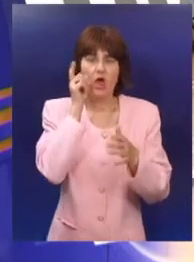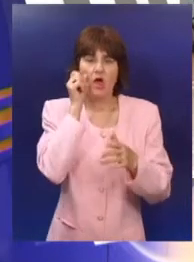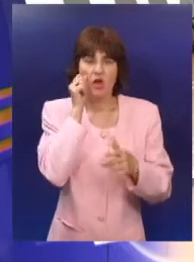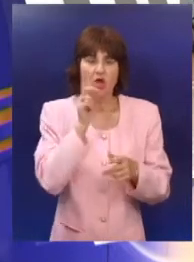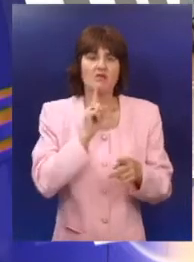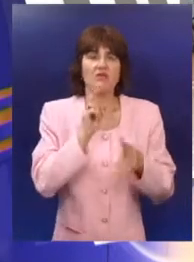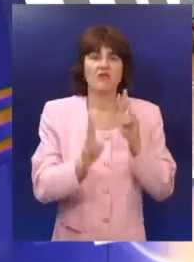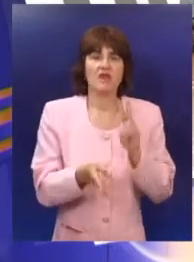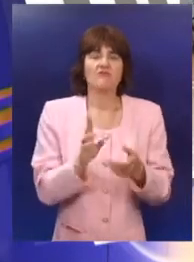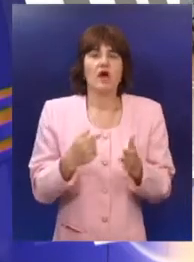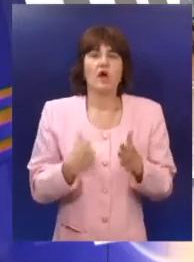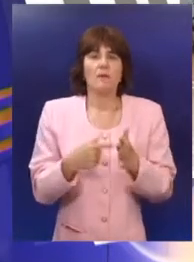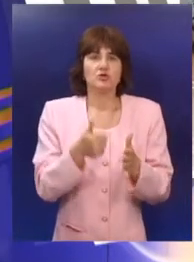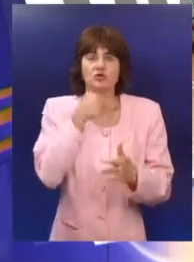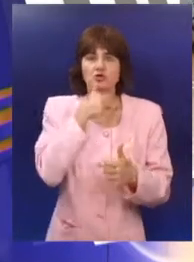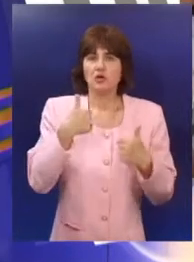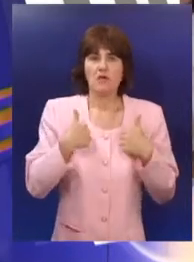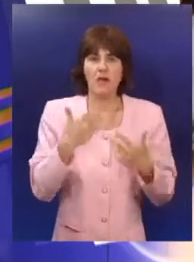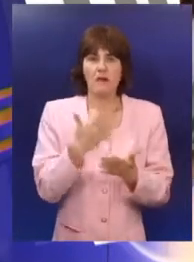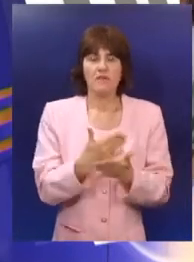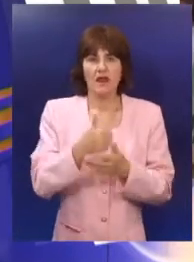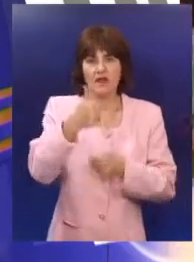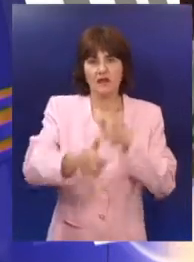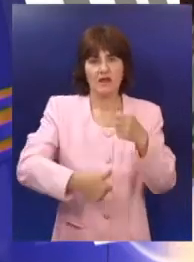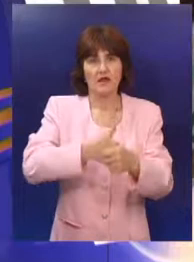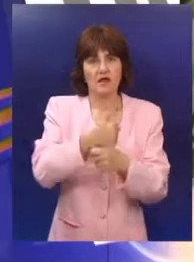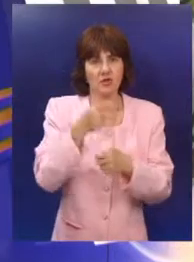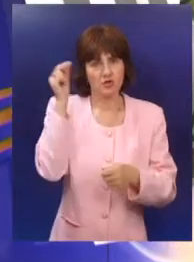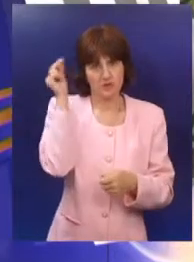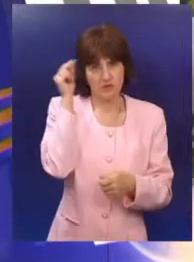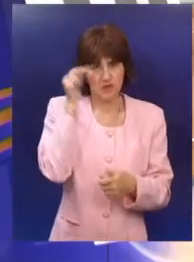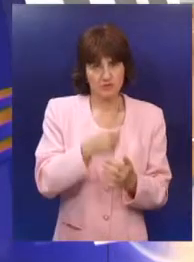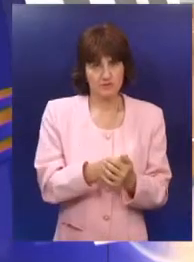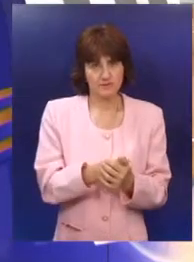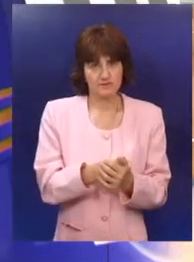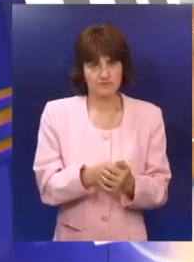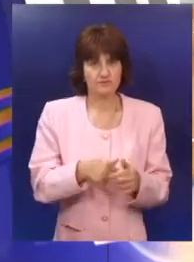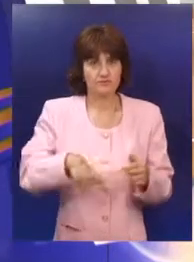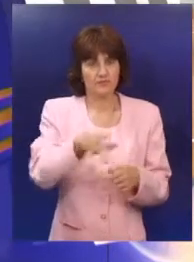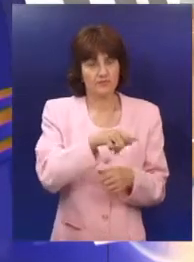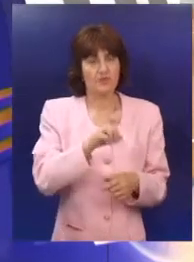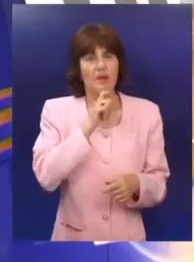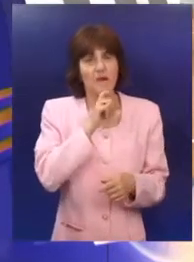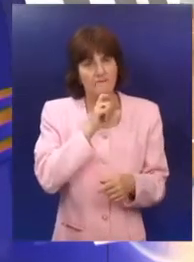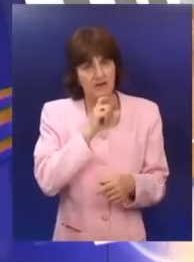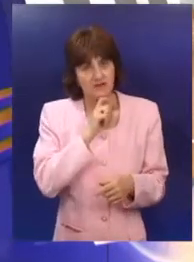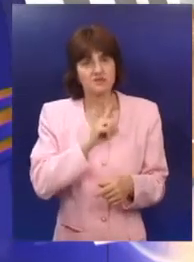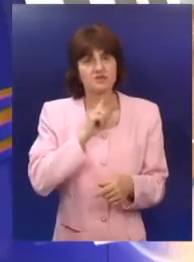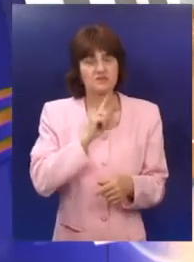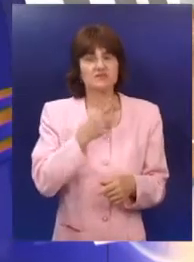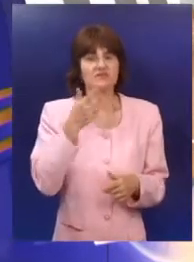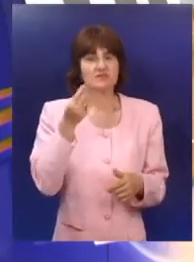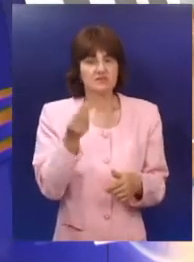roditelje i nastavnike kako bi prikazali šta su naučili tokom godine. 15 prvaka je pohađalo nastavu na mađarsko-nemačkom,